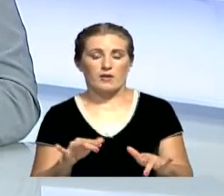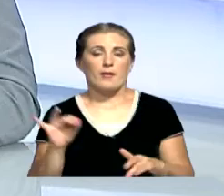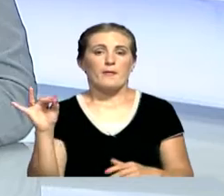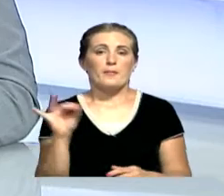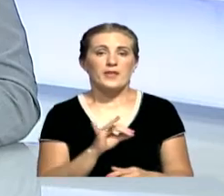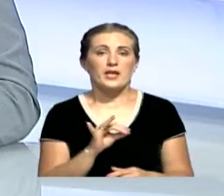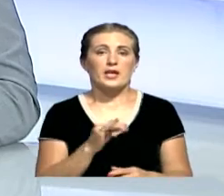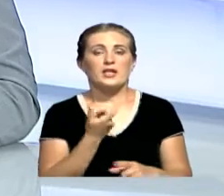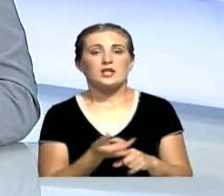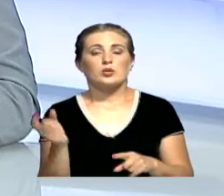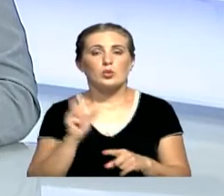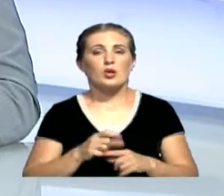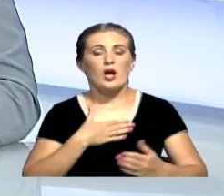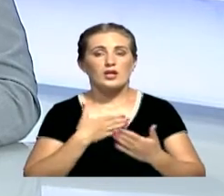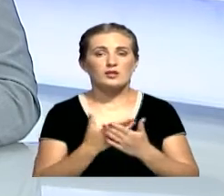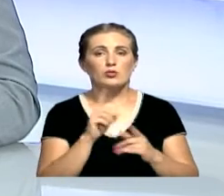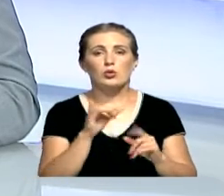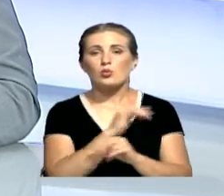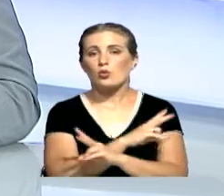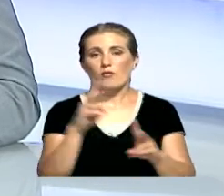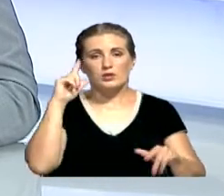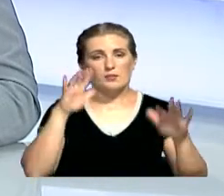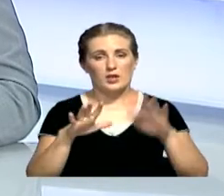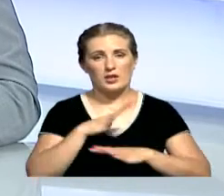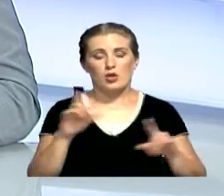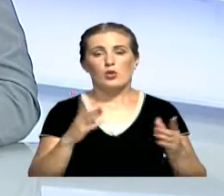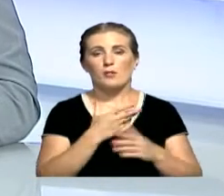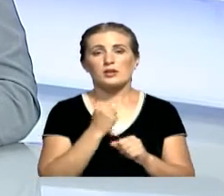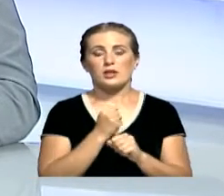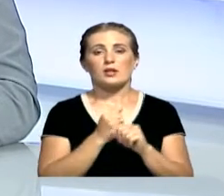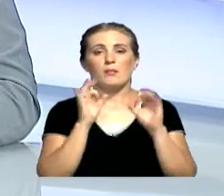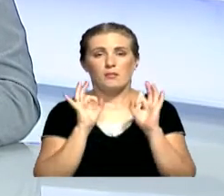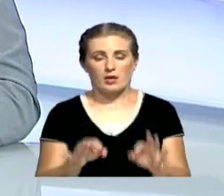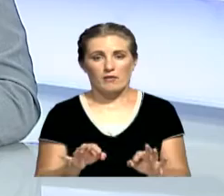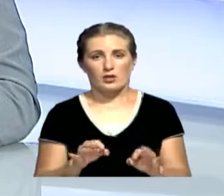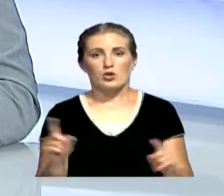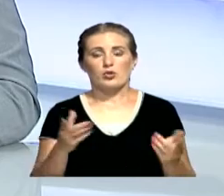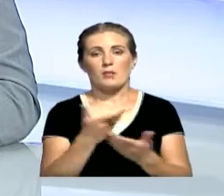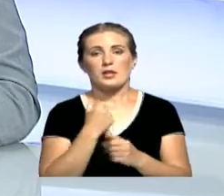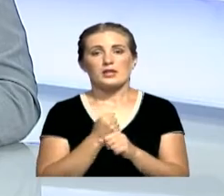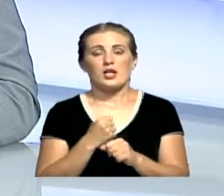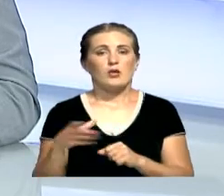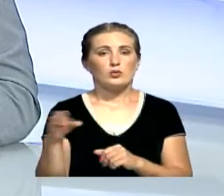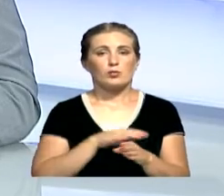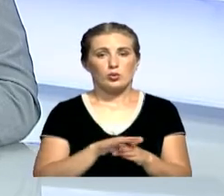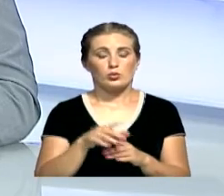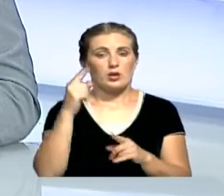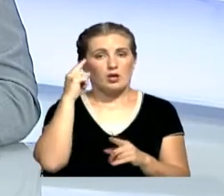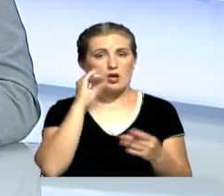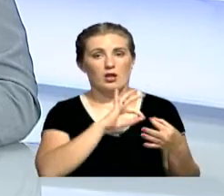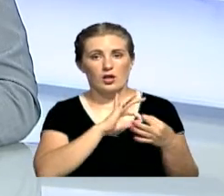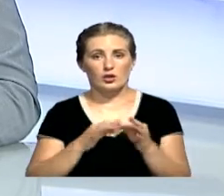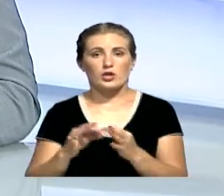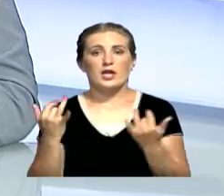настолько активно что даже у ни у кого сомнений не возникало что мы делаем правильно что мы делаем все абсолютно логично что мы требуем